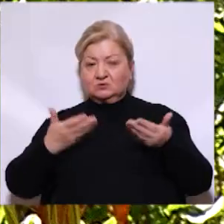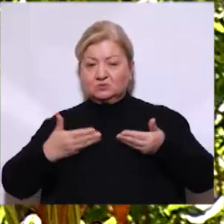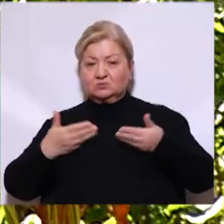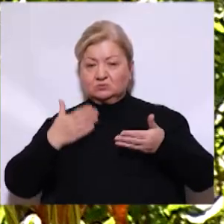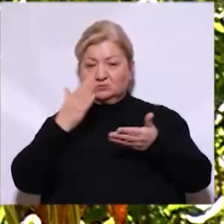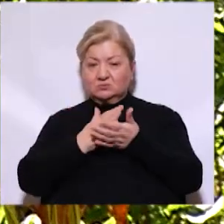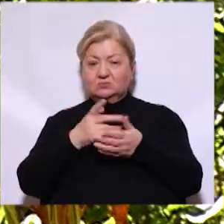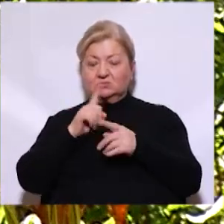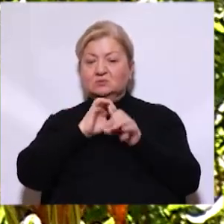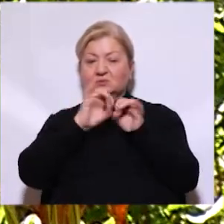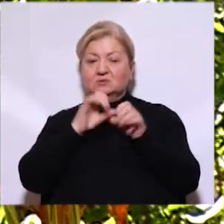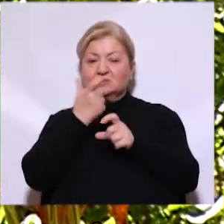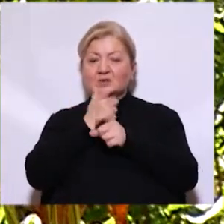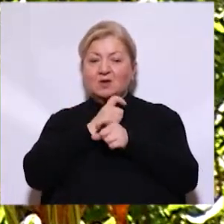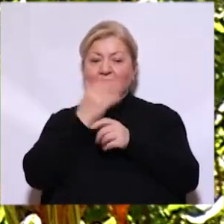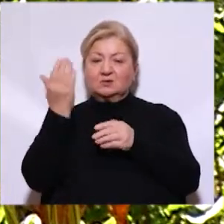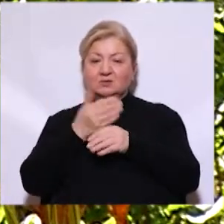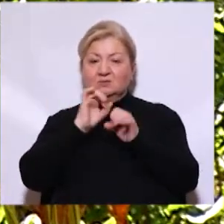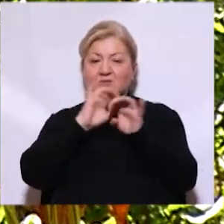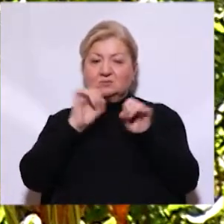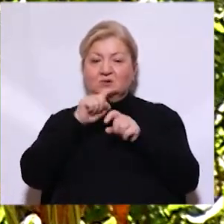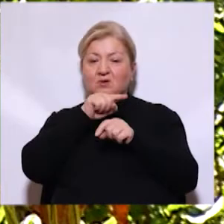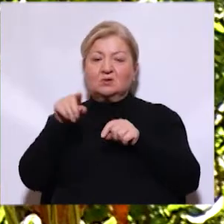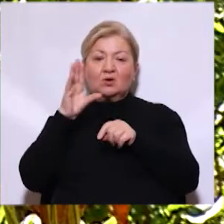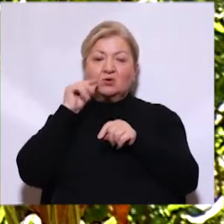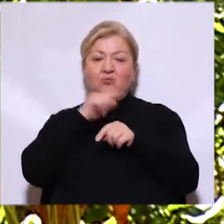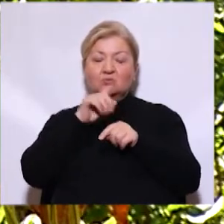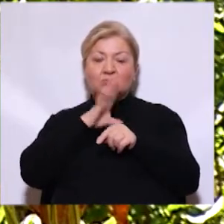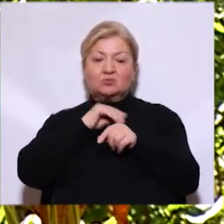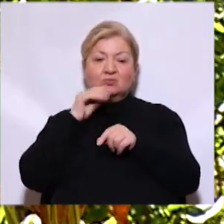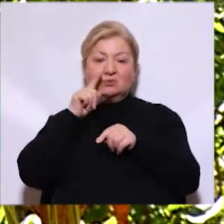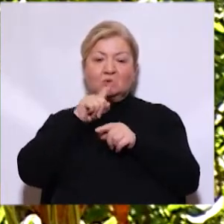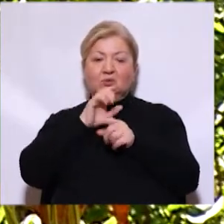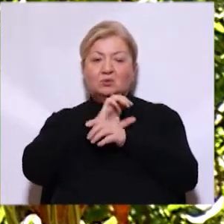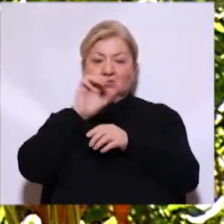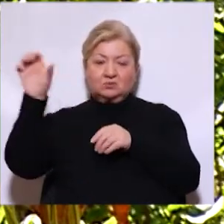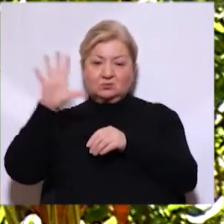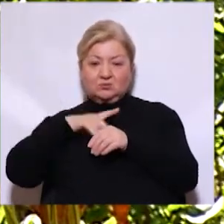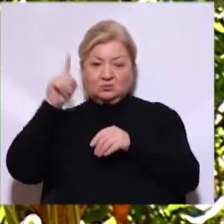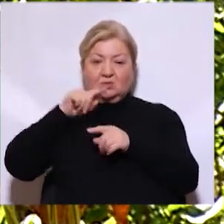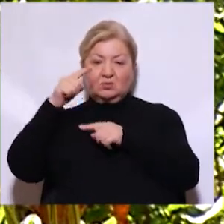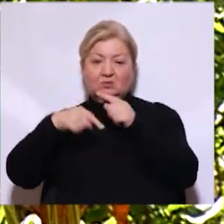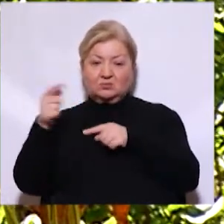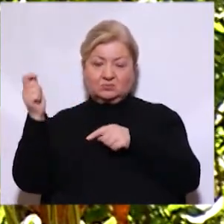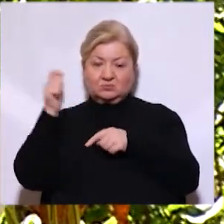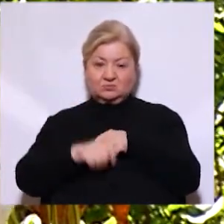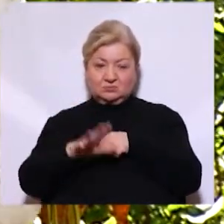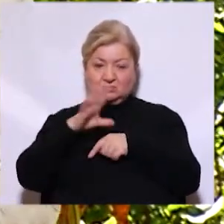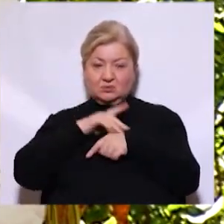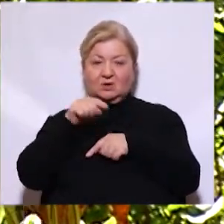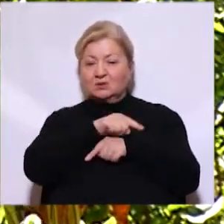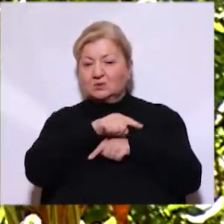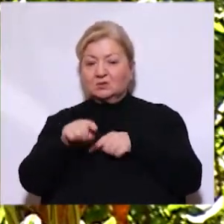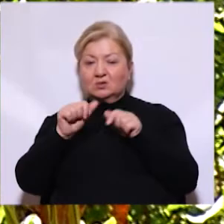ადამიანები, საინტერესოდ გადმოსცემენ იმ პერიოდს, როდესაც ჩერნობილში იმყოფებოდნენ და შემდეგ რო დაბრუნდნენ, რა